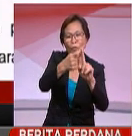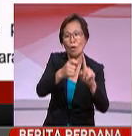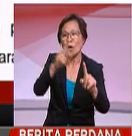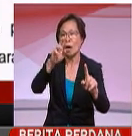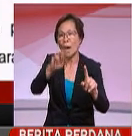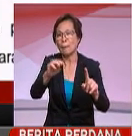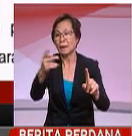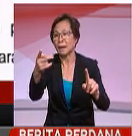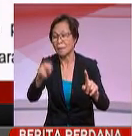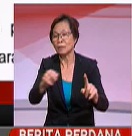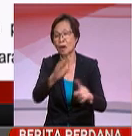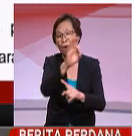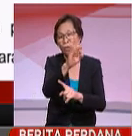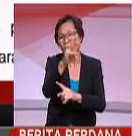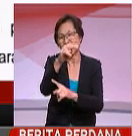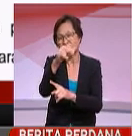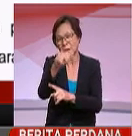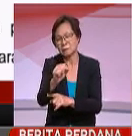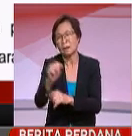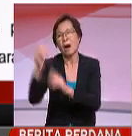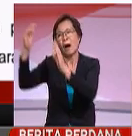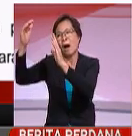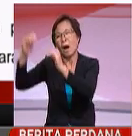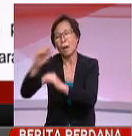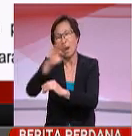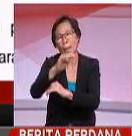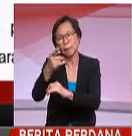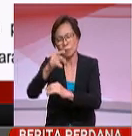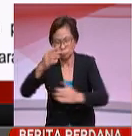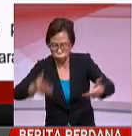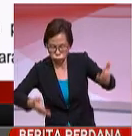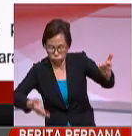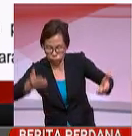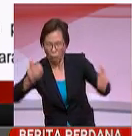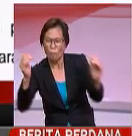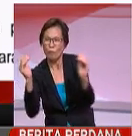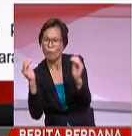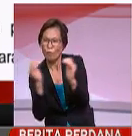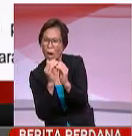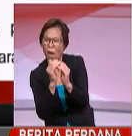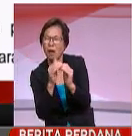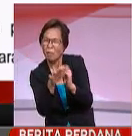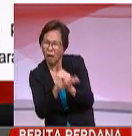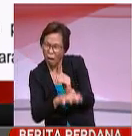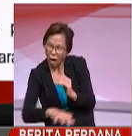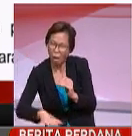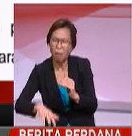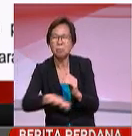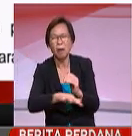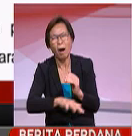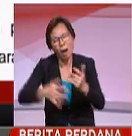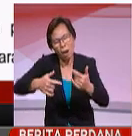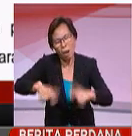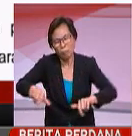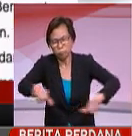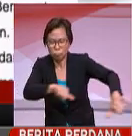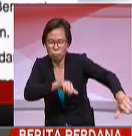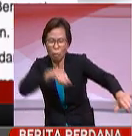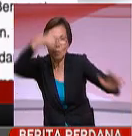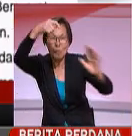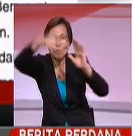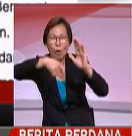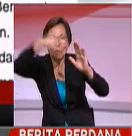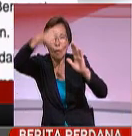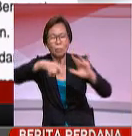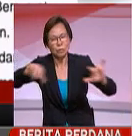MKN. Sehubungan itu, FINAS berharap MKN memberi pertimbangan sewajarnya dengan sekurang-kurangnya membenarkan aktiviti